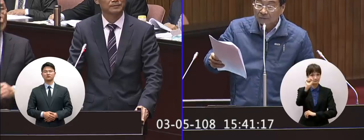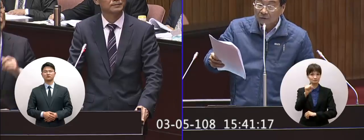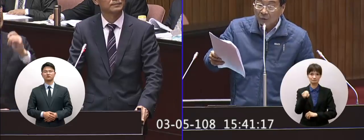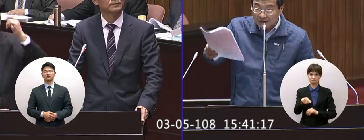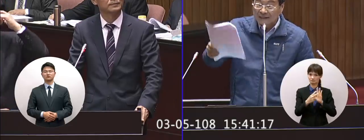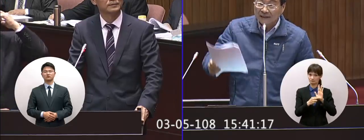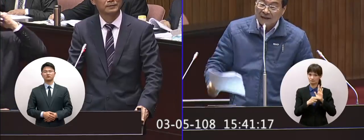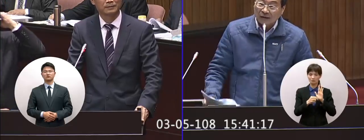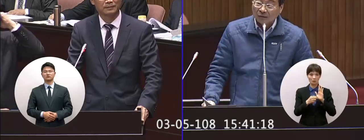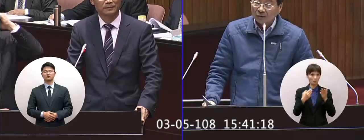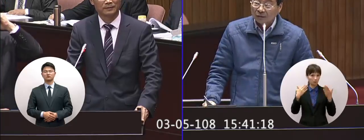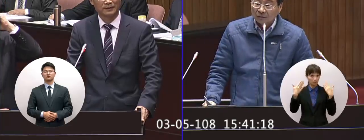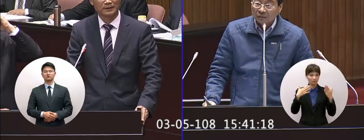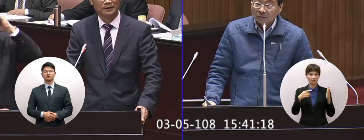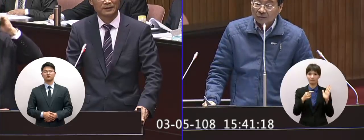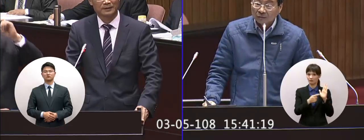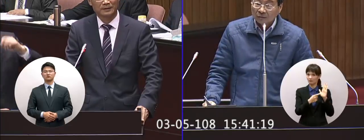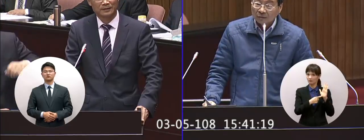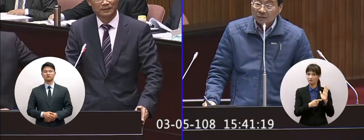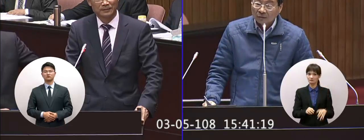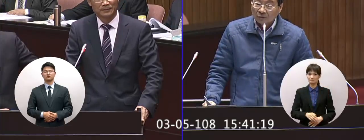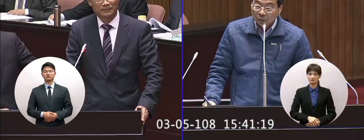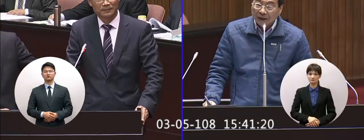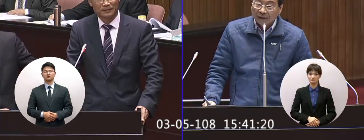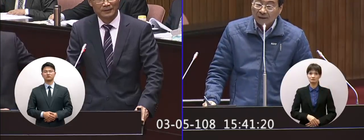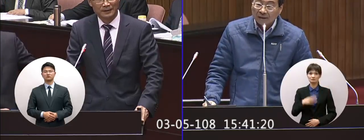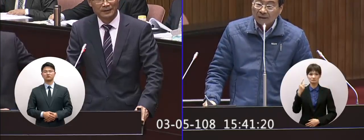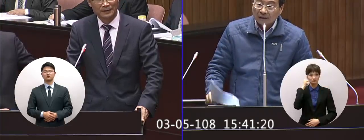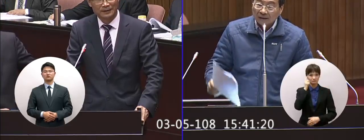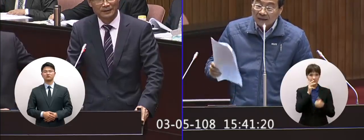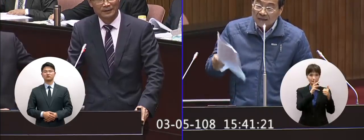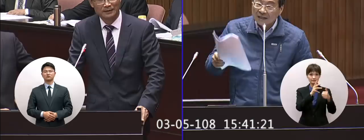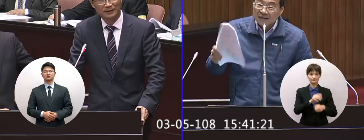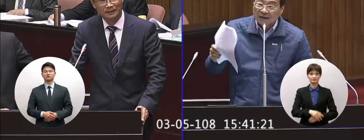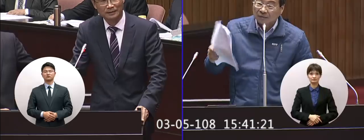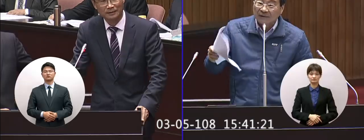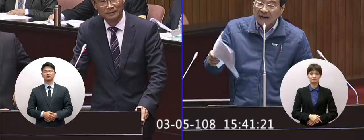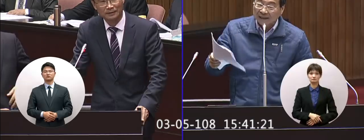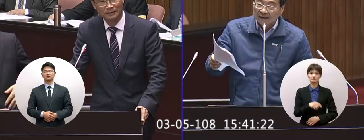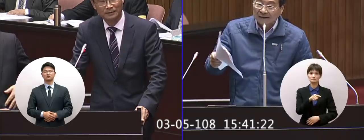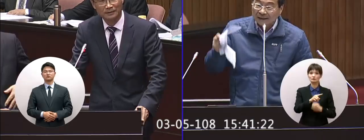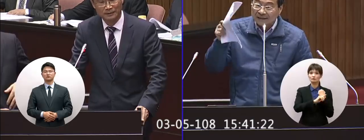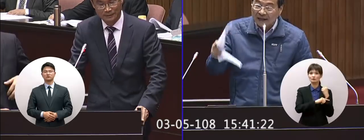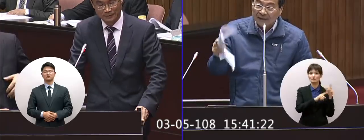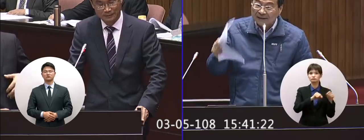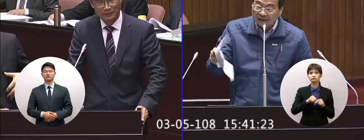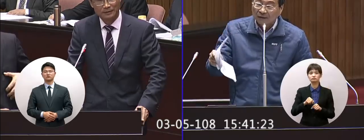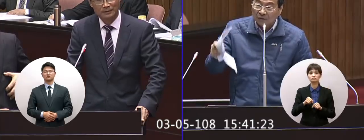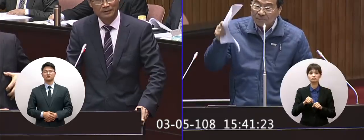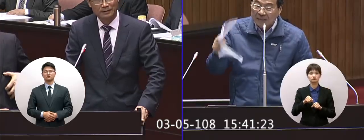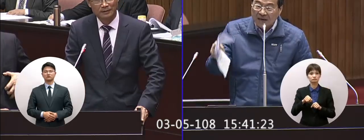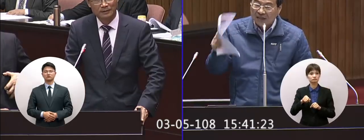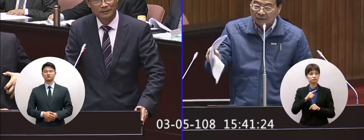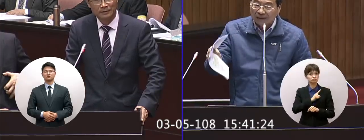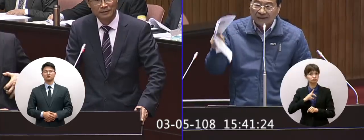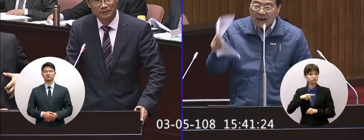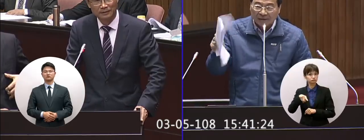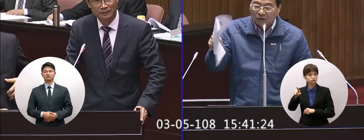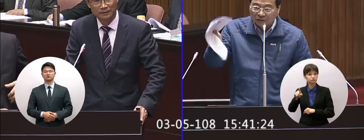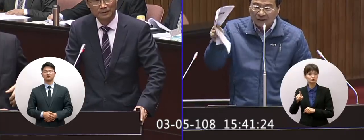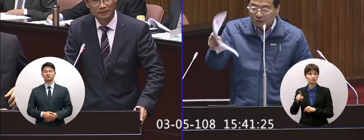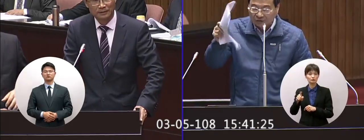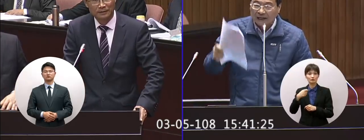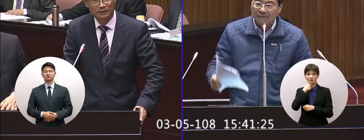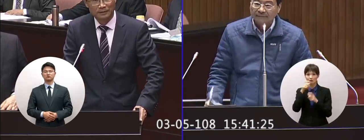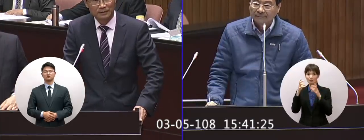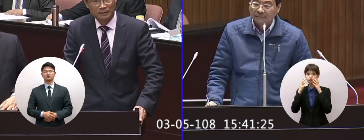楚。我再请教主委，你依照什么法律去兼任或者被选为台